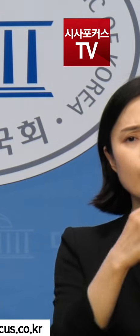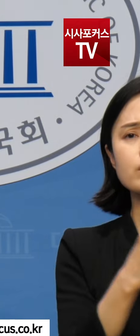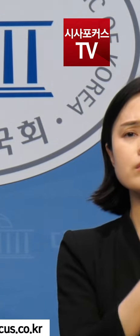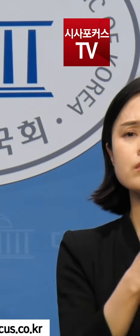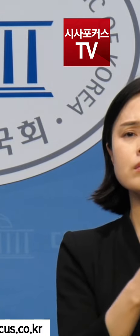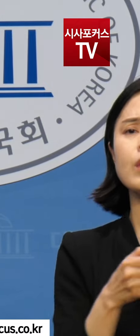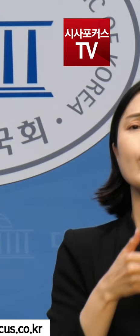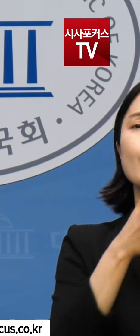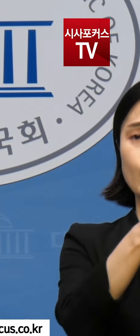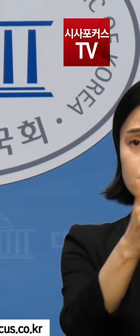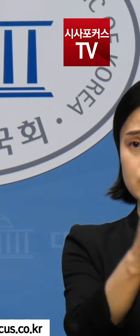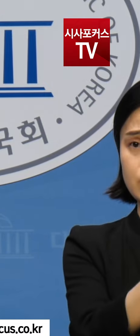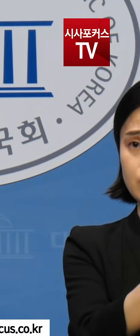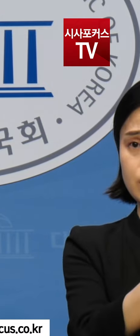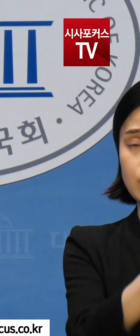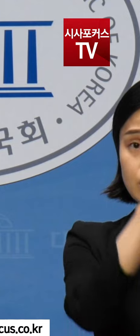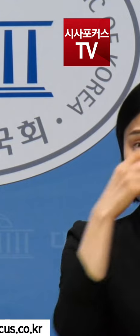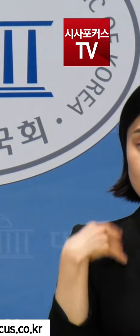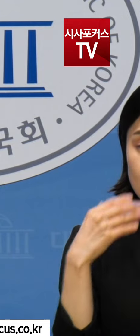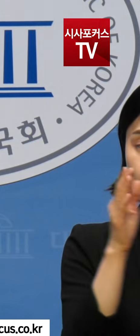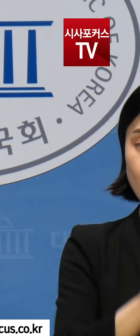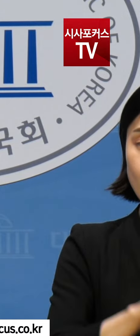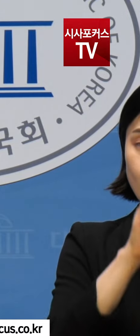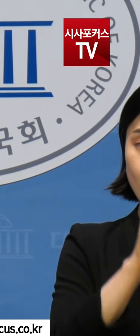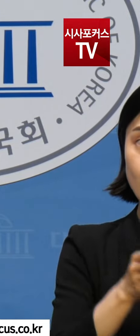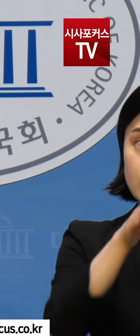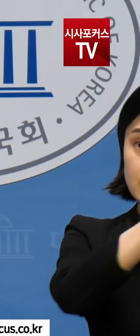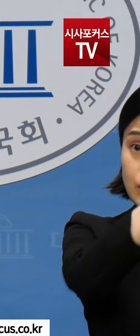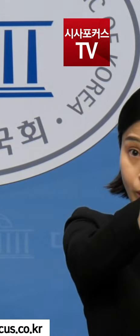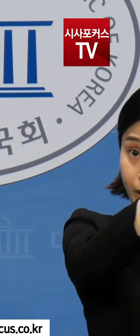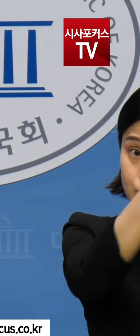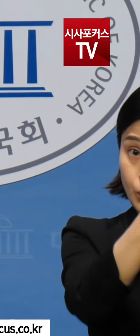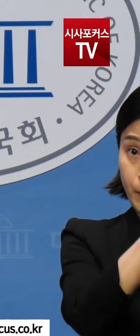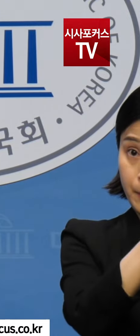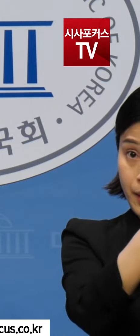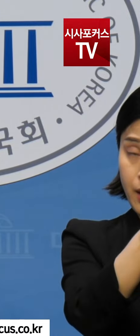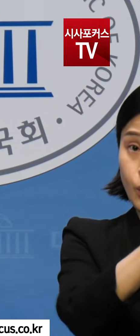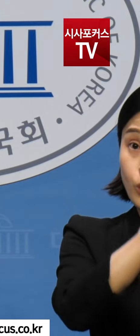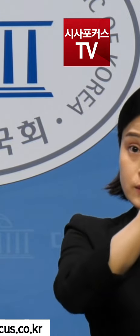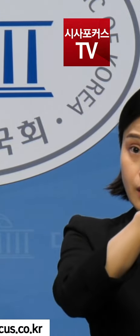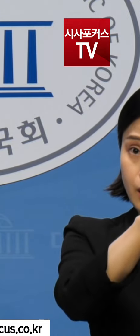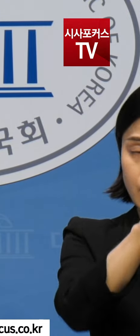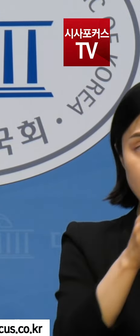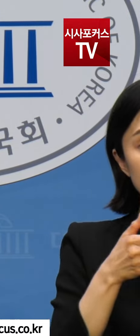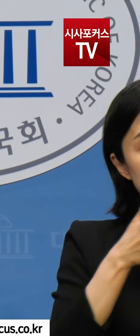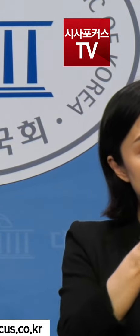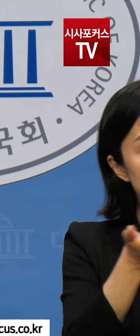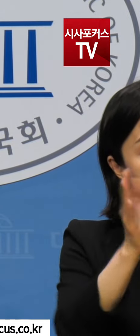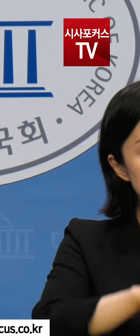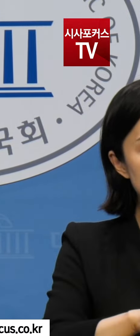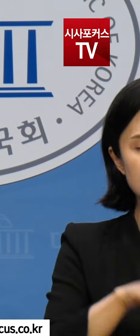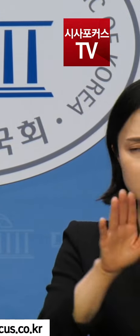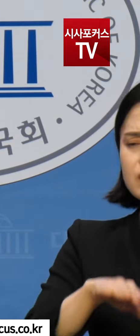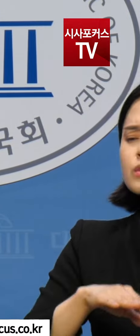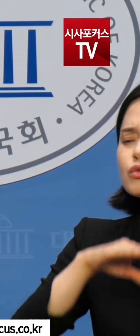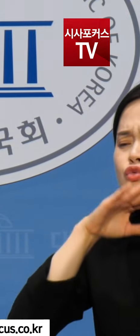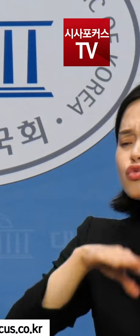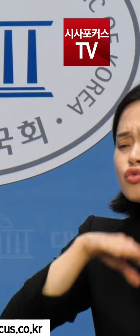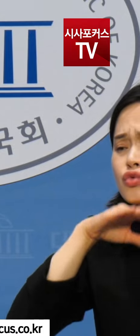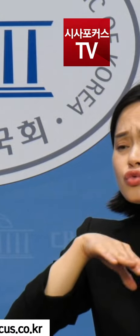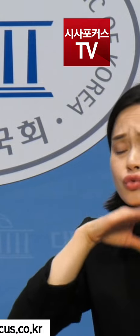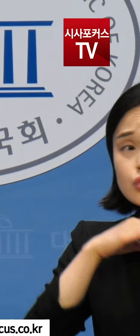정부 공공기관으로서 저희가 요청을 했는데도 무조건 자기들을 믿고 기다려달라 하였지만 저희에게 돌아온